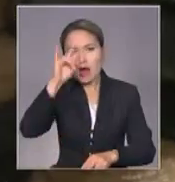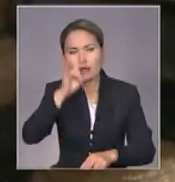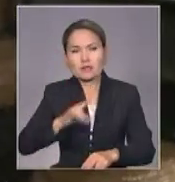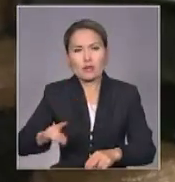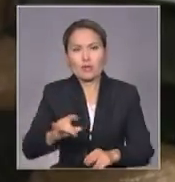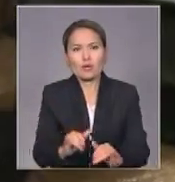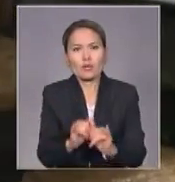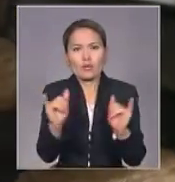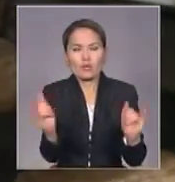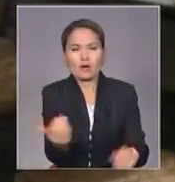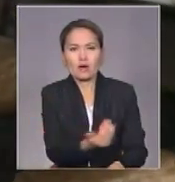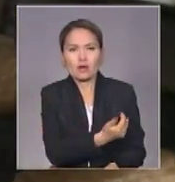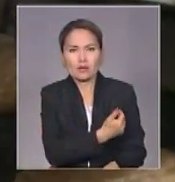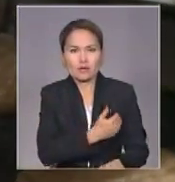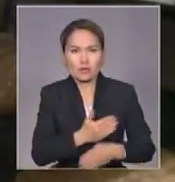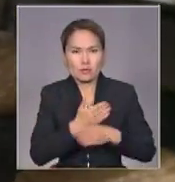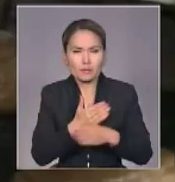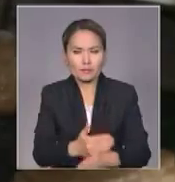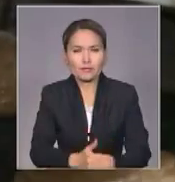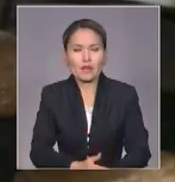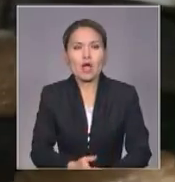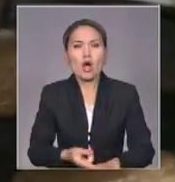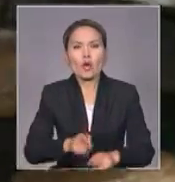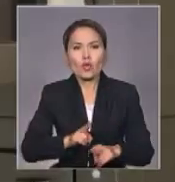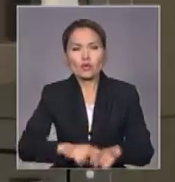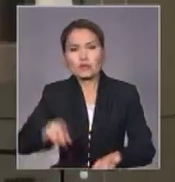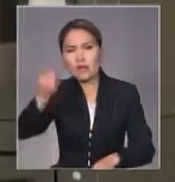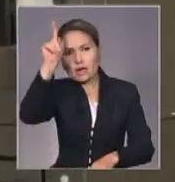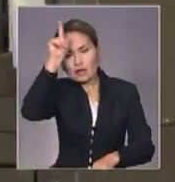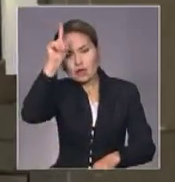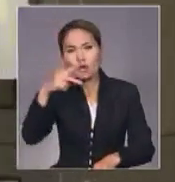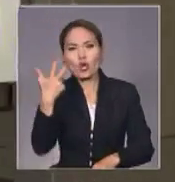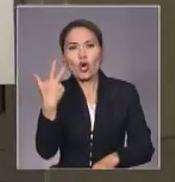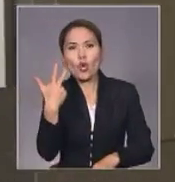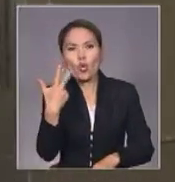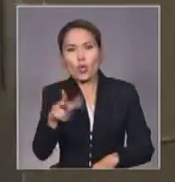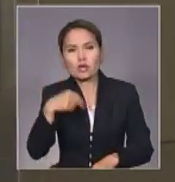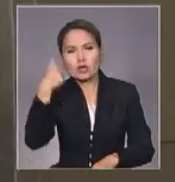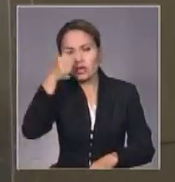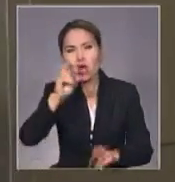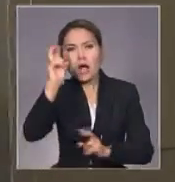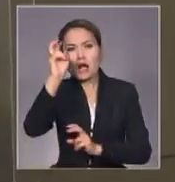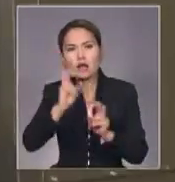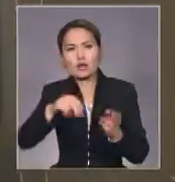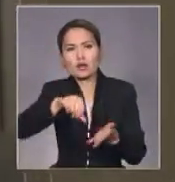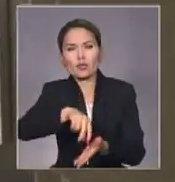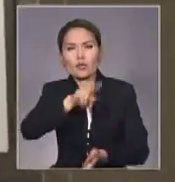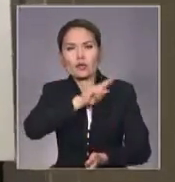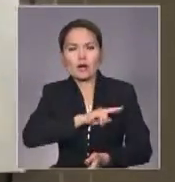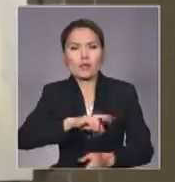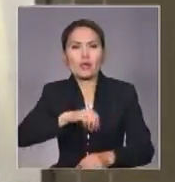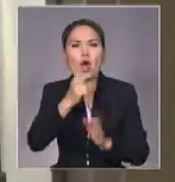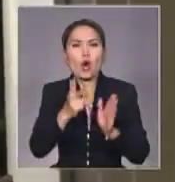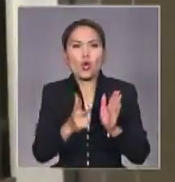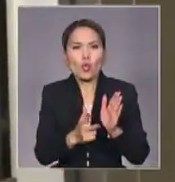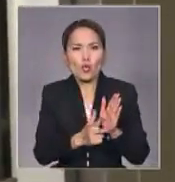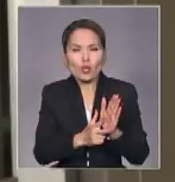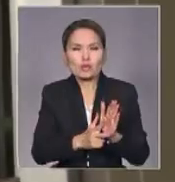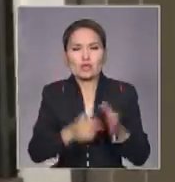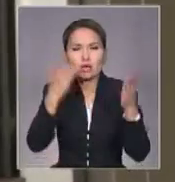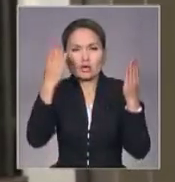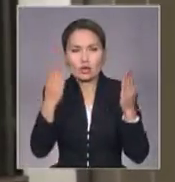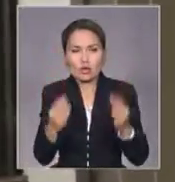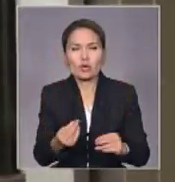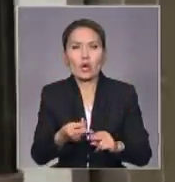қуаныштымын. Уилл Әміренің кондитер саласында 30 жылдан астам тәжірибесі бар маман. Ол кәсіпорын жұмысшыларына 18 күн бойы шеберлік сағатын